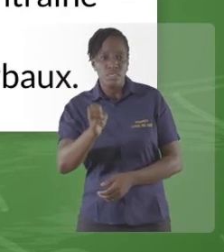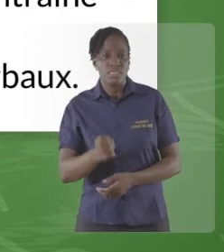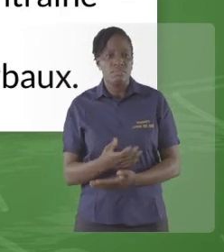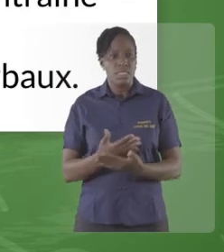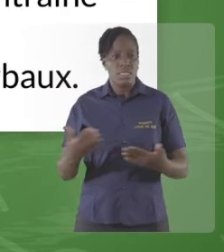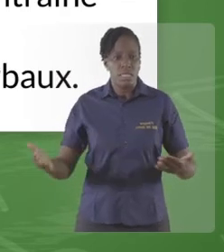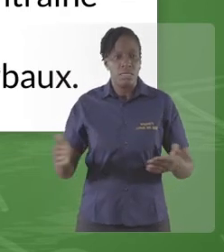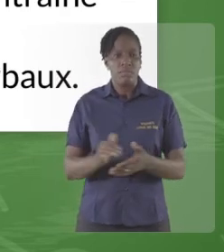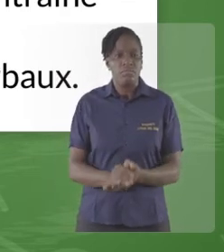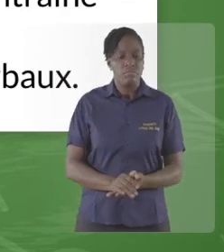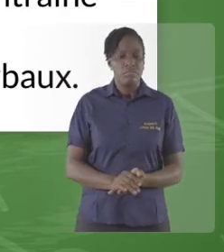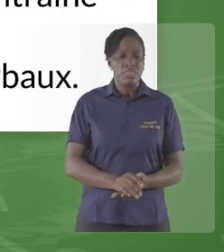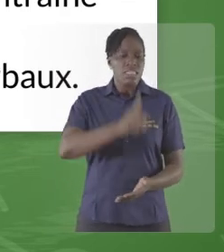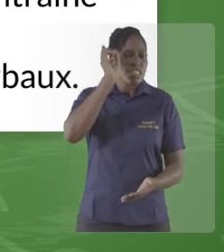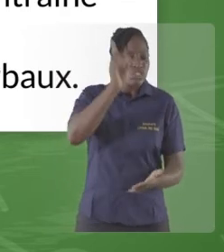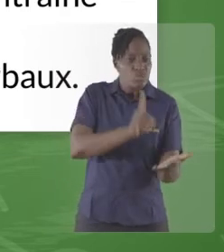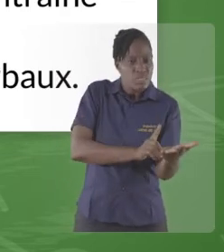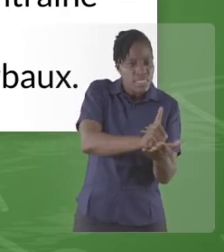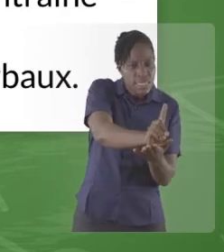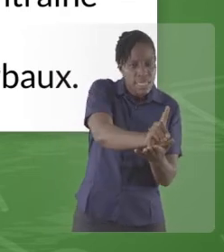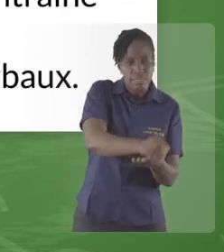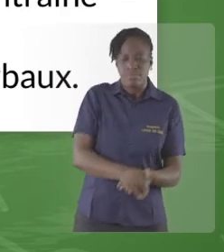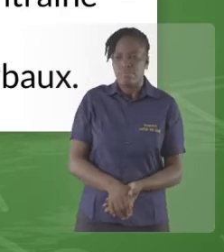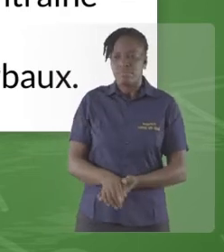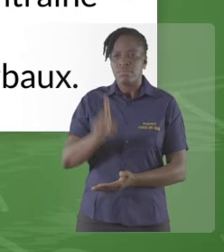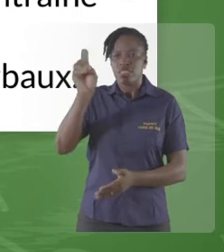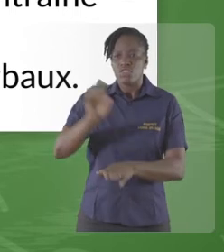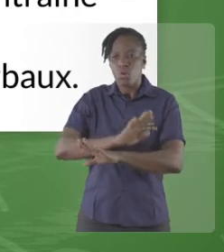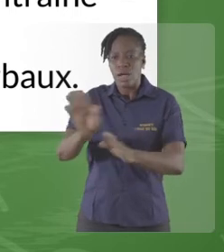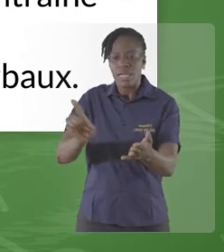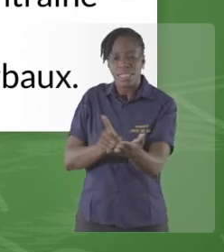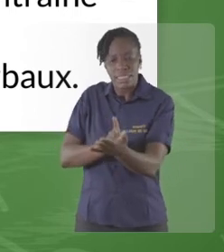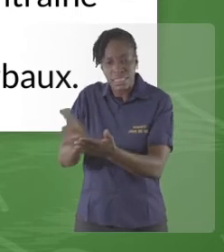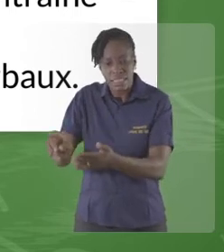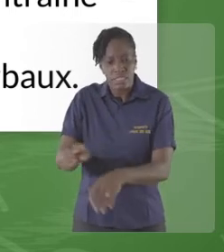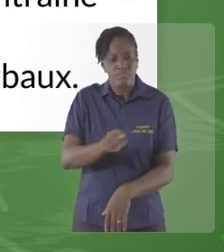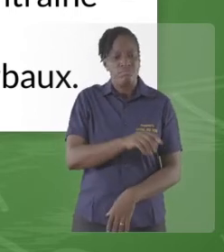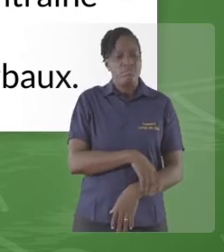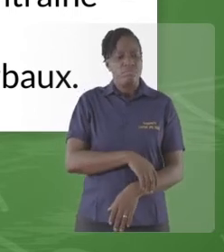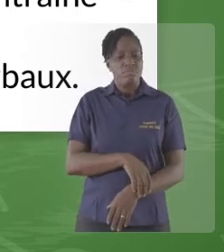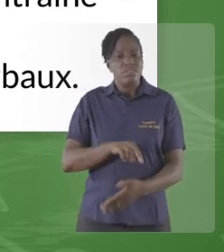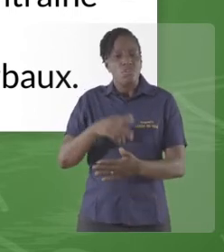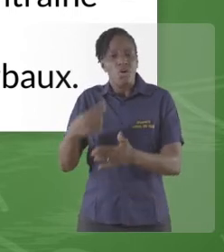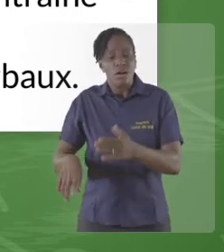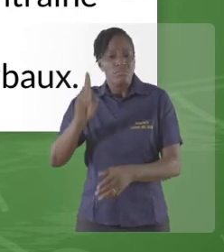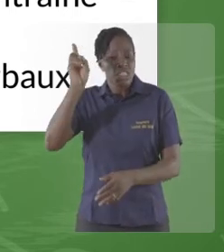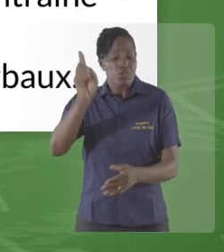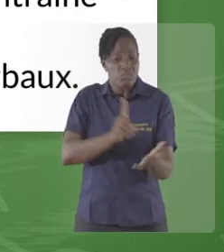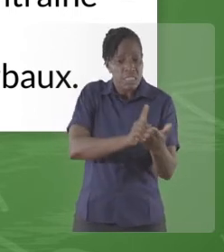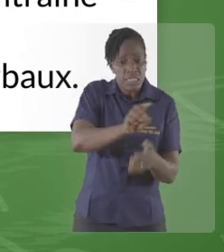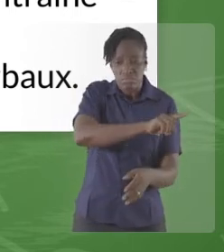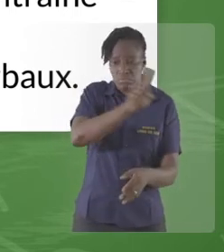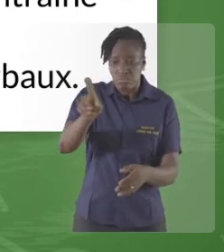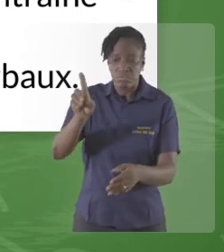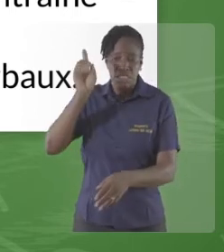Deuxième élément, c'est que le passage du discours direct au discours indirect